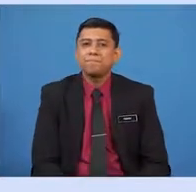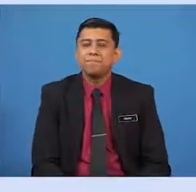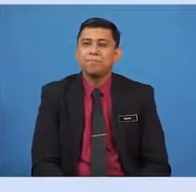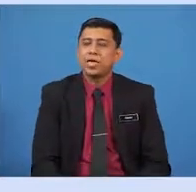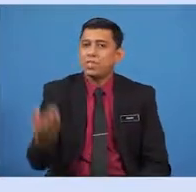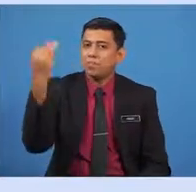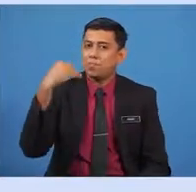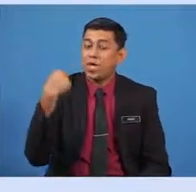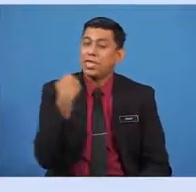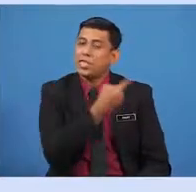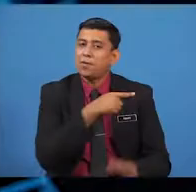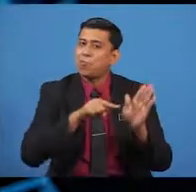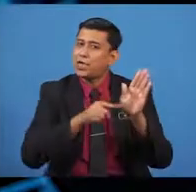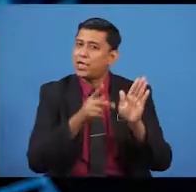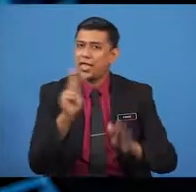Jom kita mulakan.